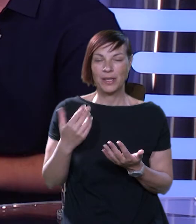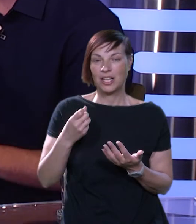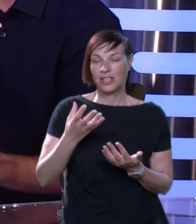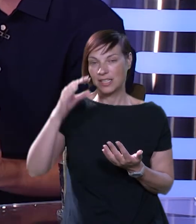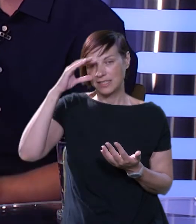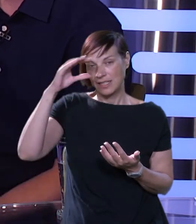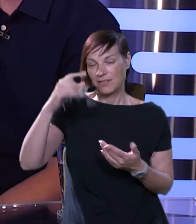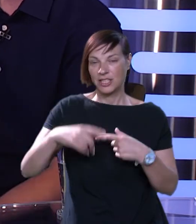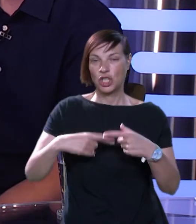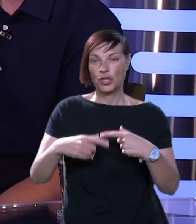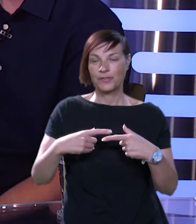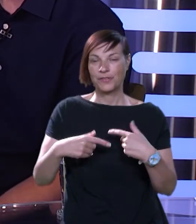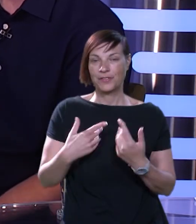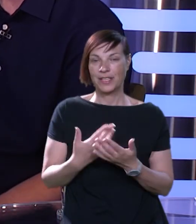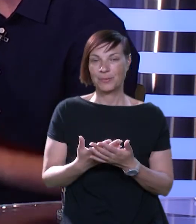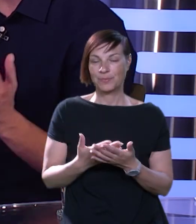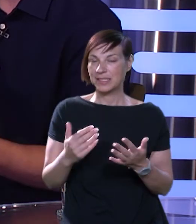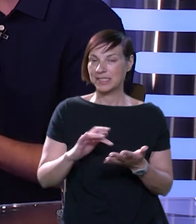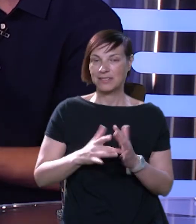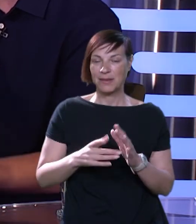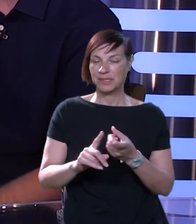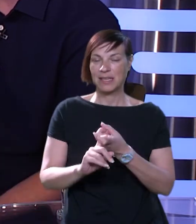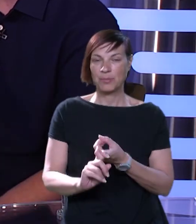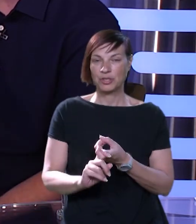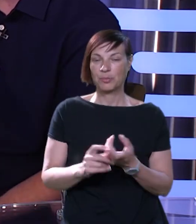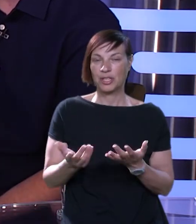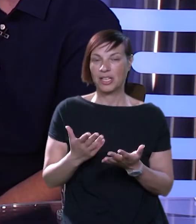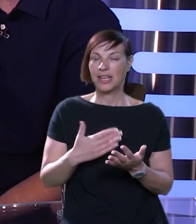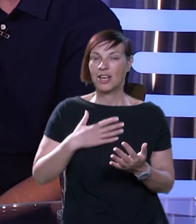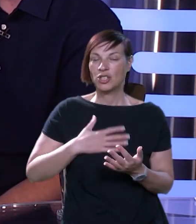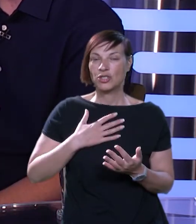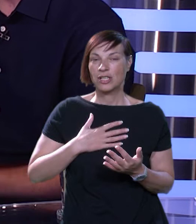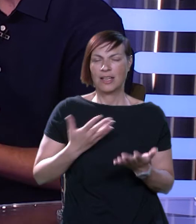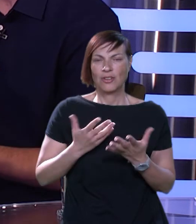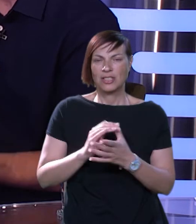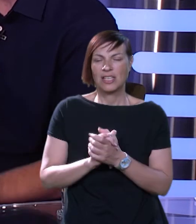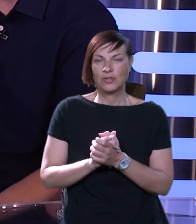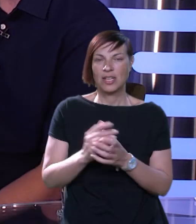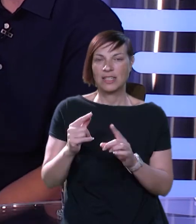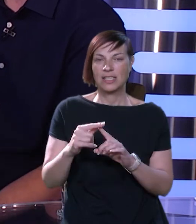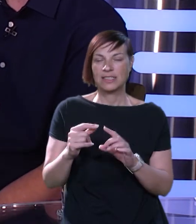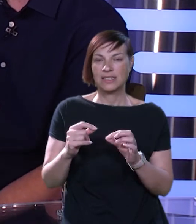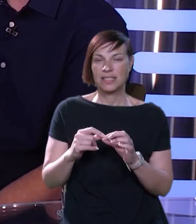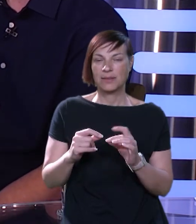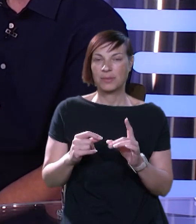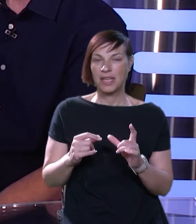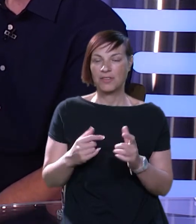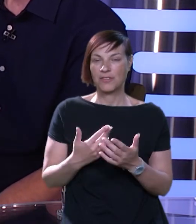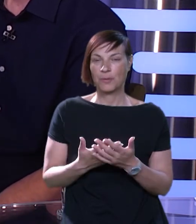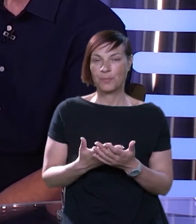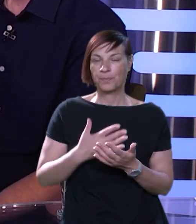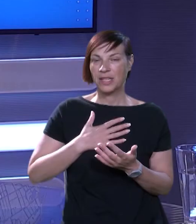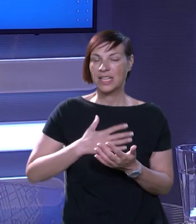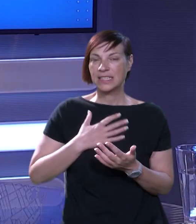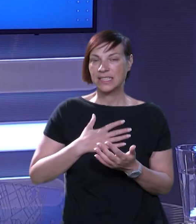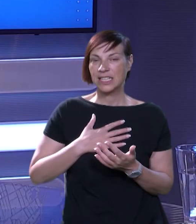bilo. Kad sam vidio u kontekstu filma, mi se sve pospojilo i nekako na oduševljenje. Kako je ta suradnja s TBF-om nekako došla? Ma ja ti